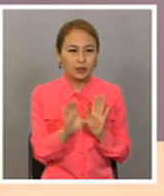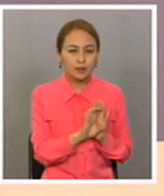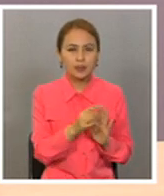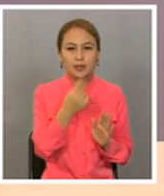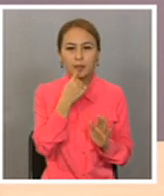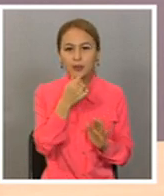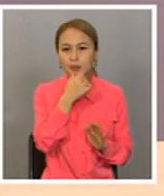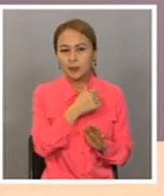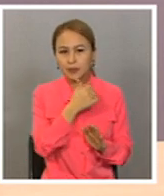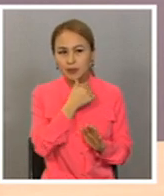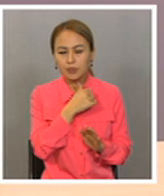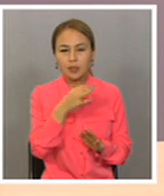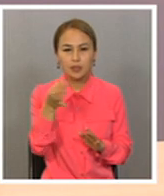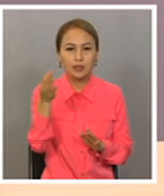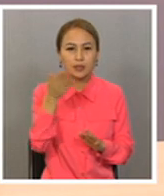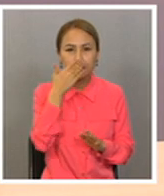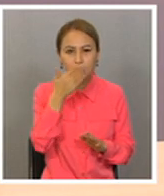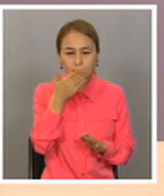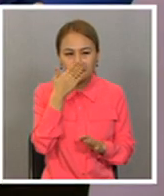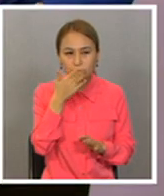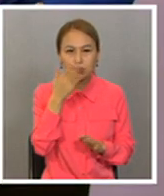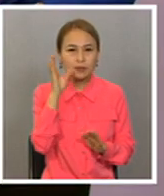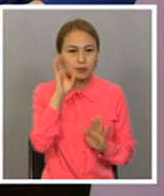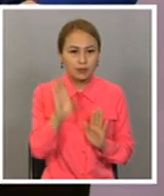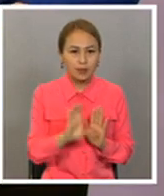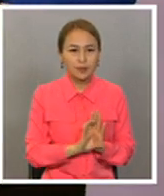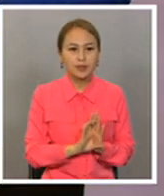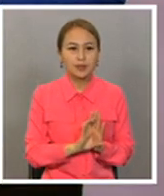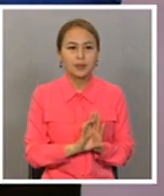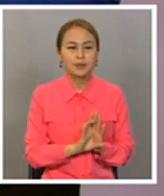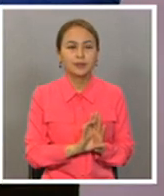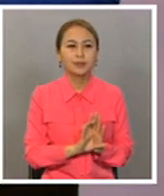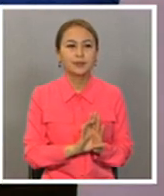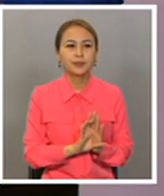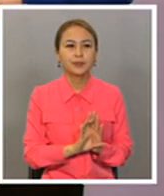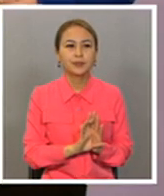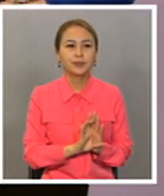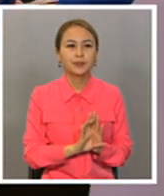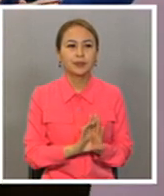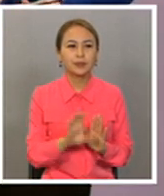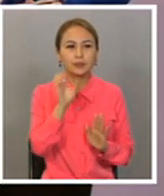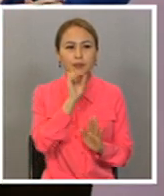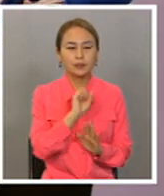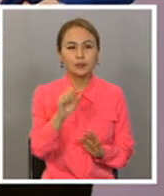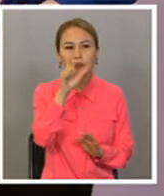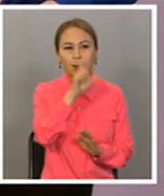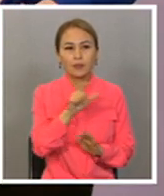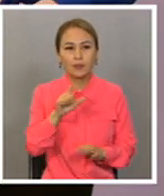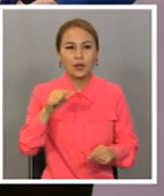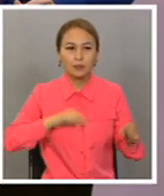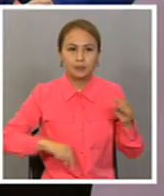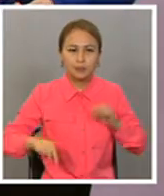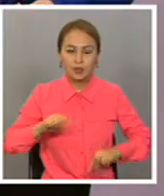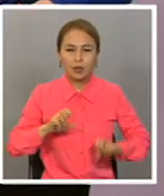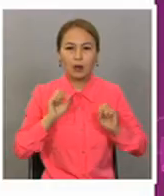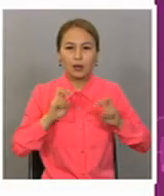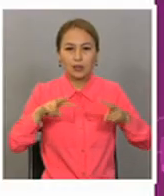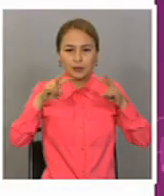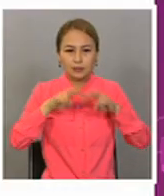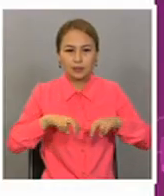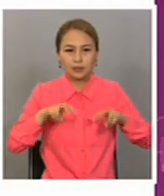көреміз. Иіскейміз, тыңдаймыз. Ал адам аспан денелерін қалай